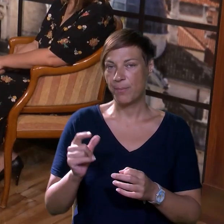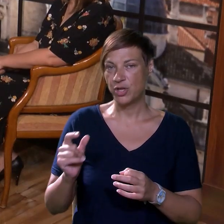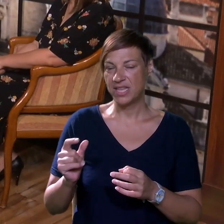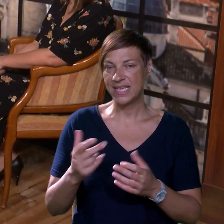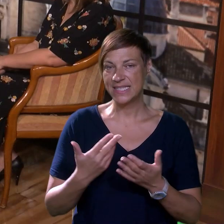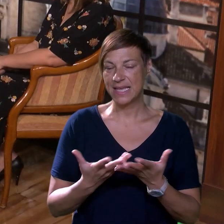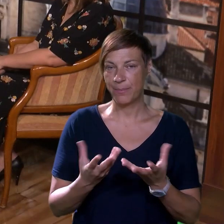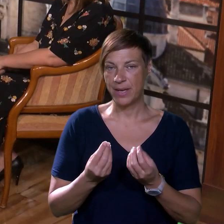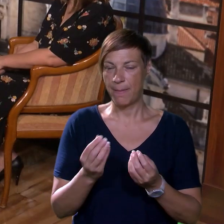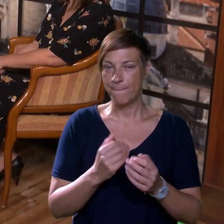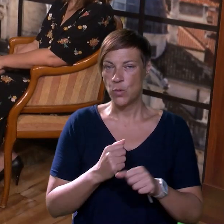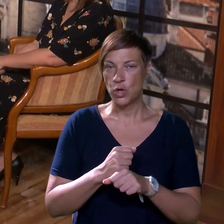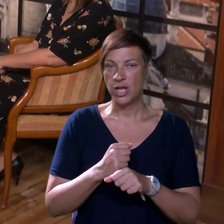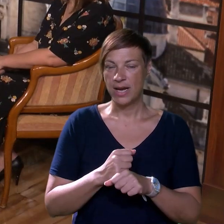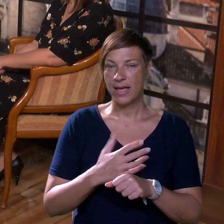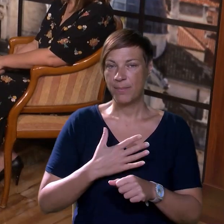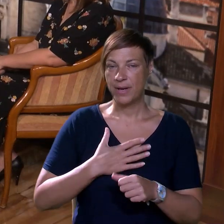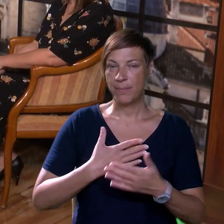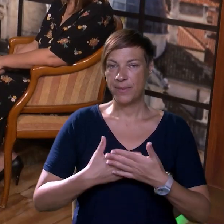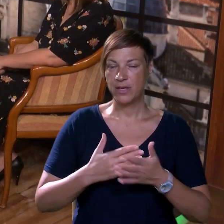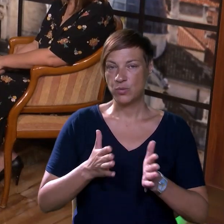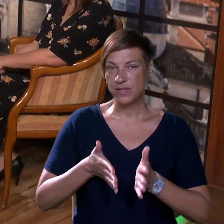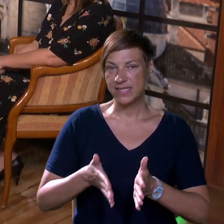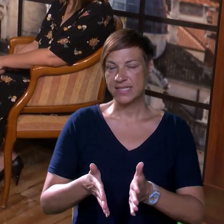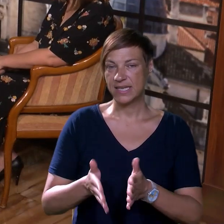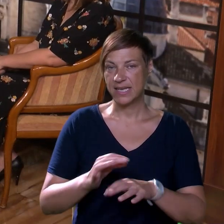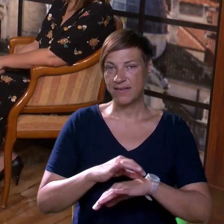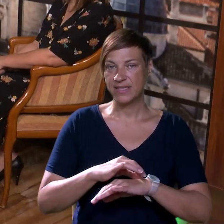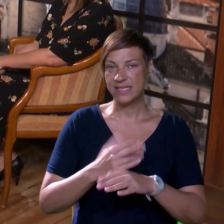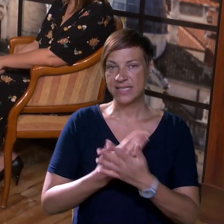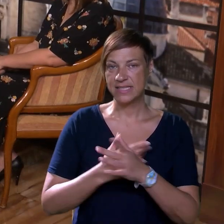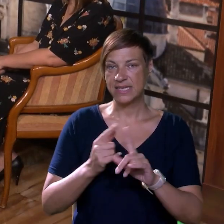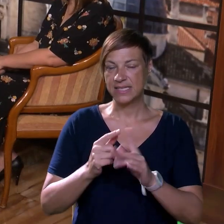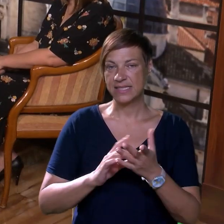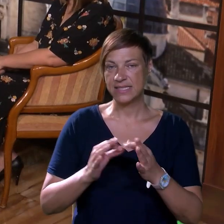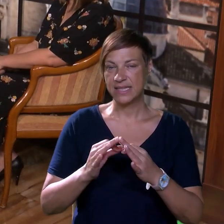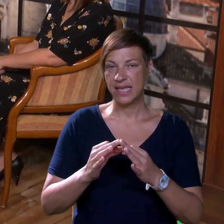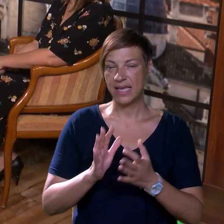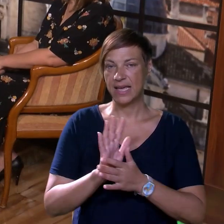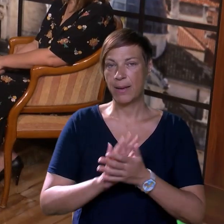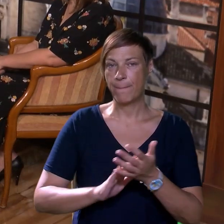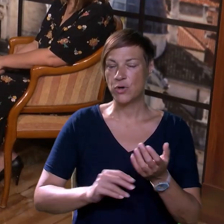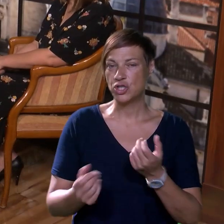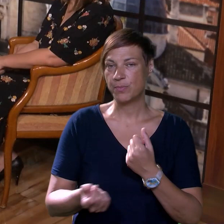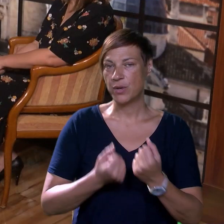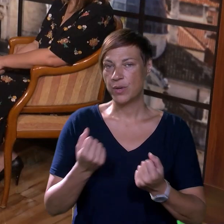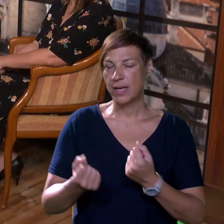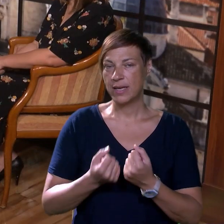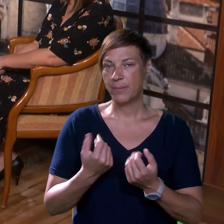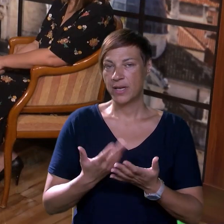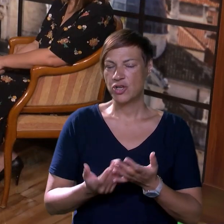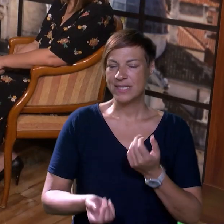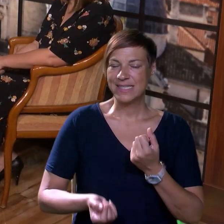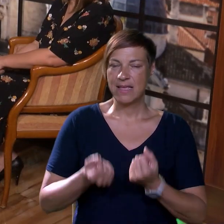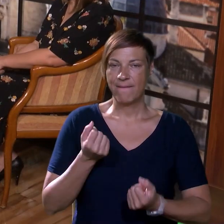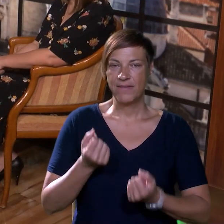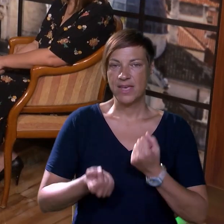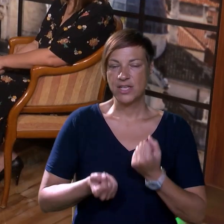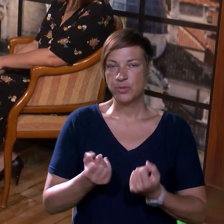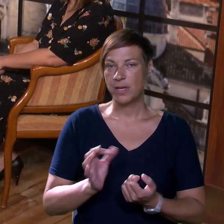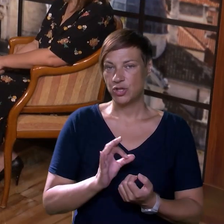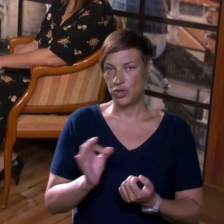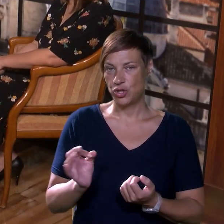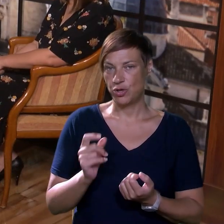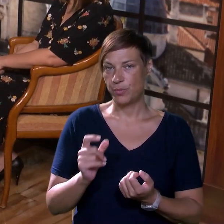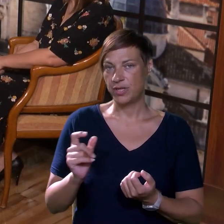segment puno napraviti. Jer mi odmah uz krevet, naša sestra Zdenka krene odmah u rehabilitaciju, dole se oni vježbaju, to je dobro.